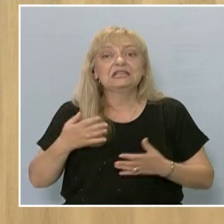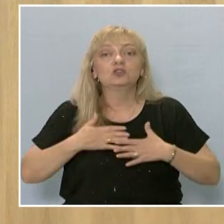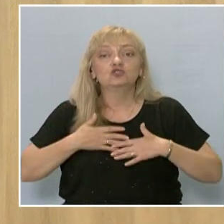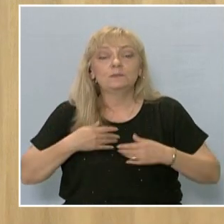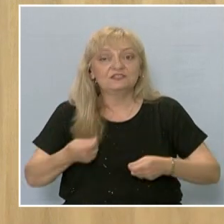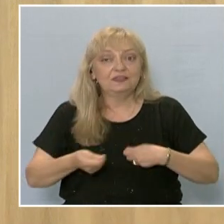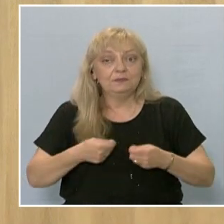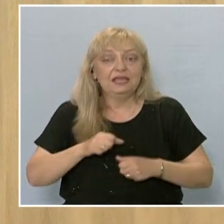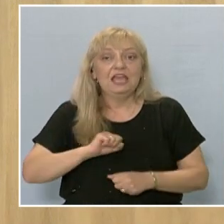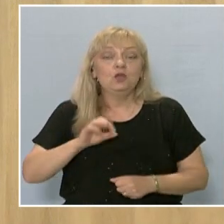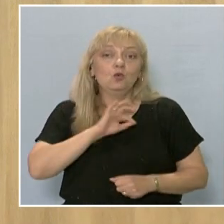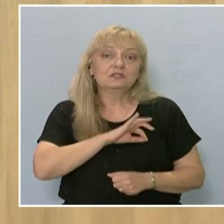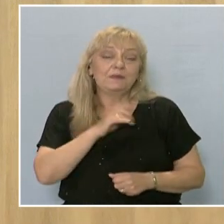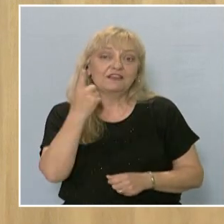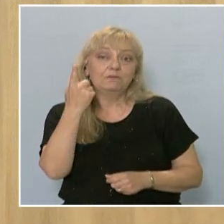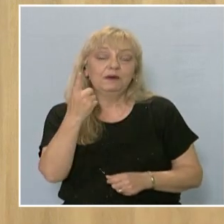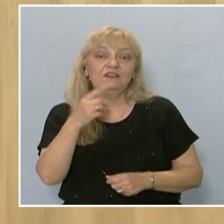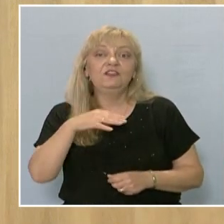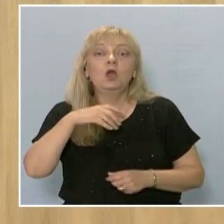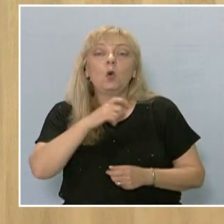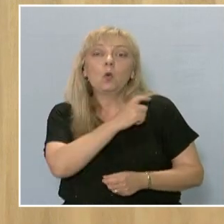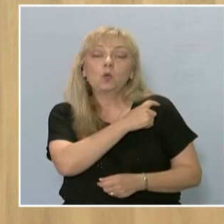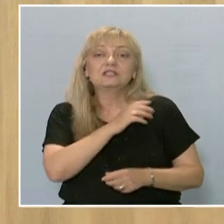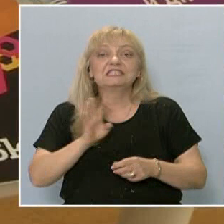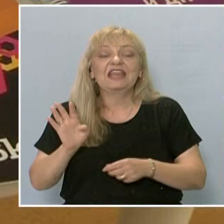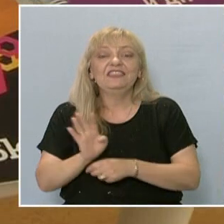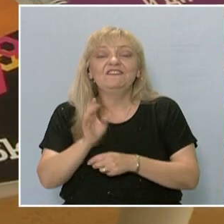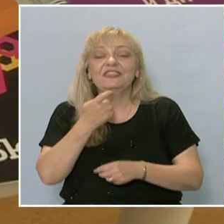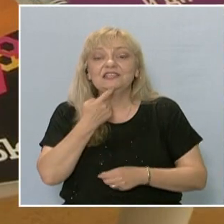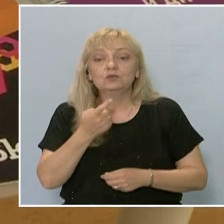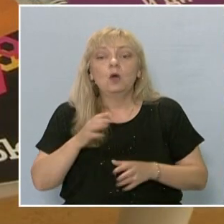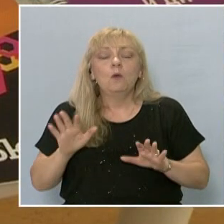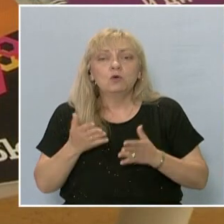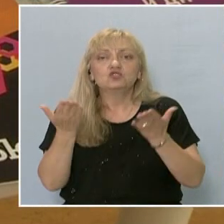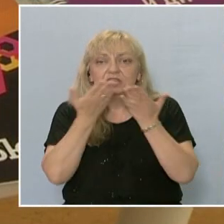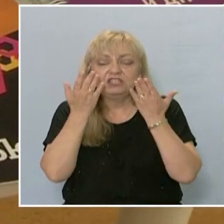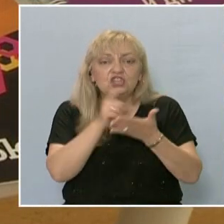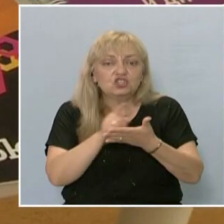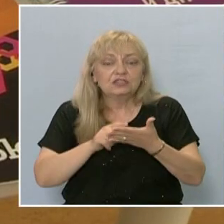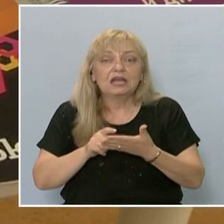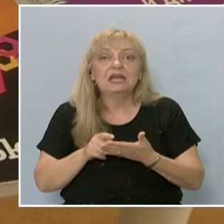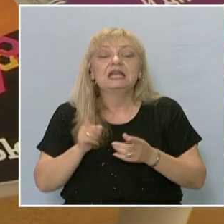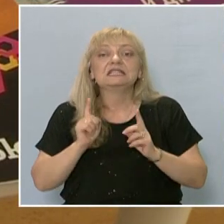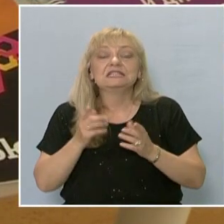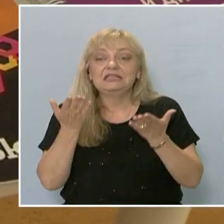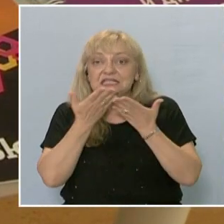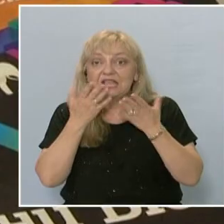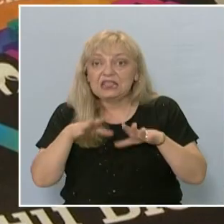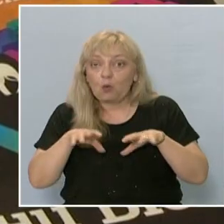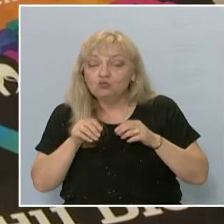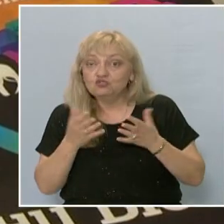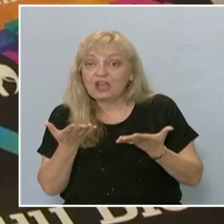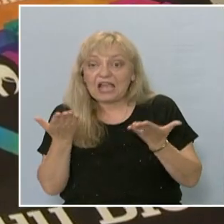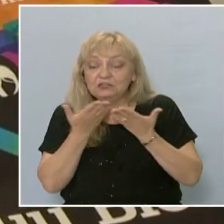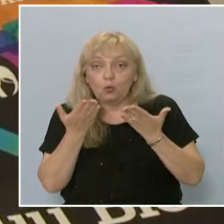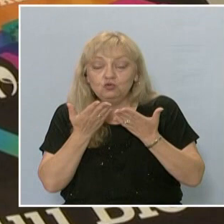в първи курс на 19 години тогава почнах много да чета и видях че да се научиш как да учиш е ключово че